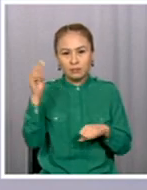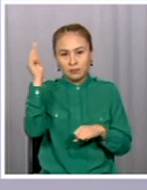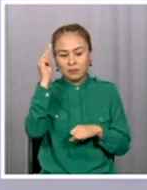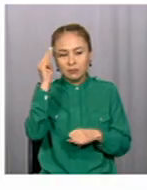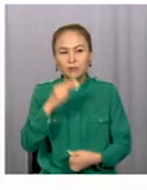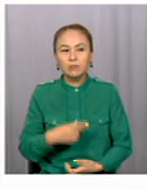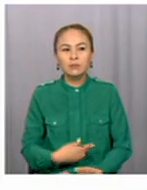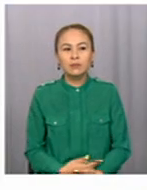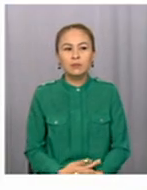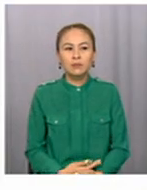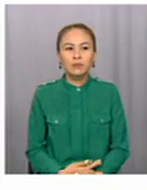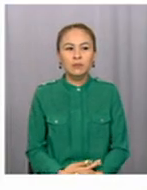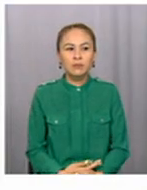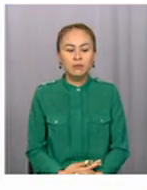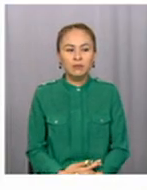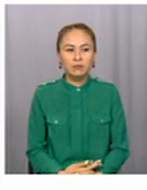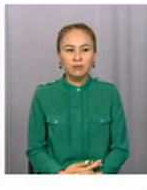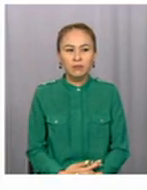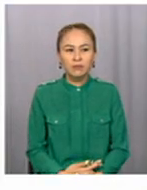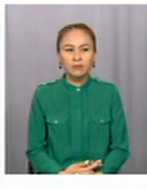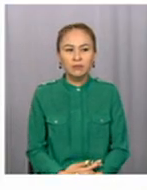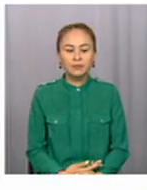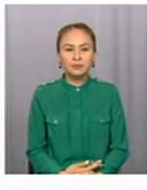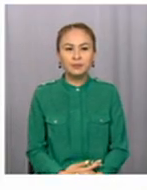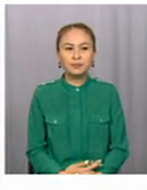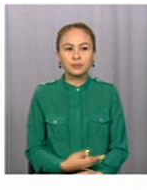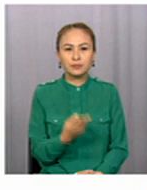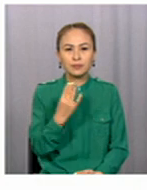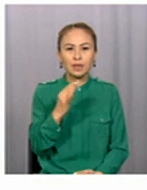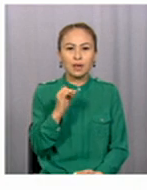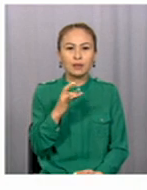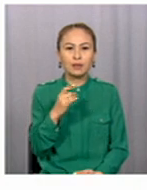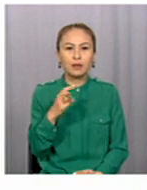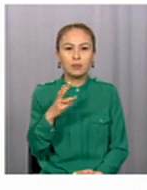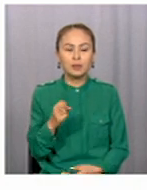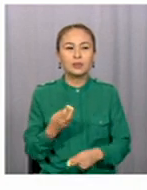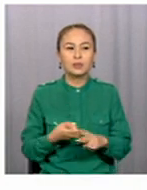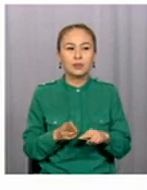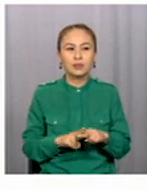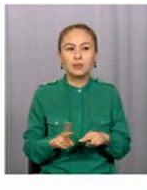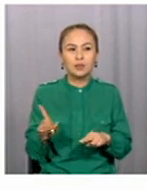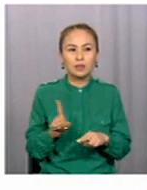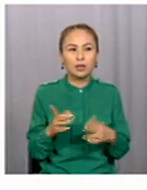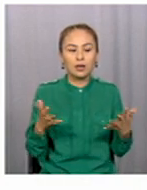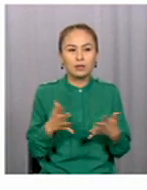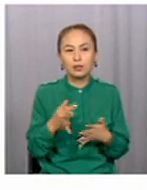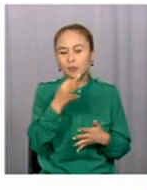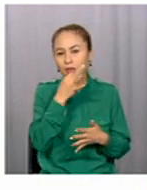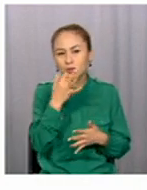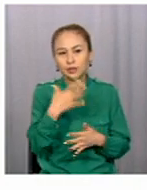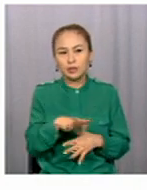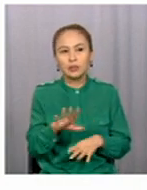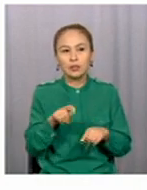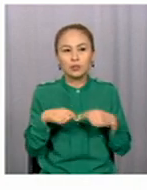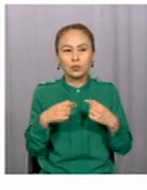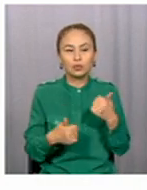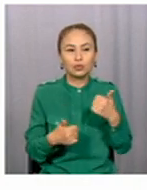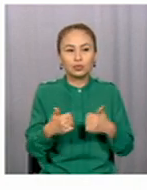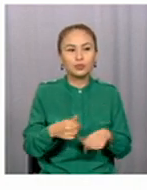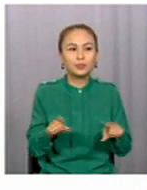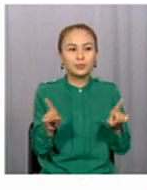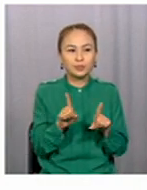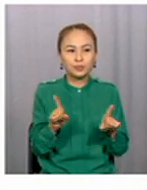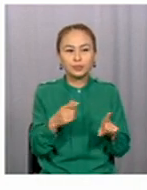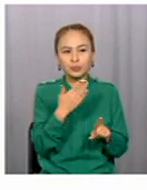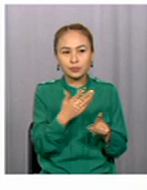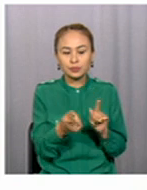үйренесіз. Алдымен балар еске түсіріп алайық. Диаграмма дегеніміз не еді? Қандай да бір шаманың мәндерін салыстыру үшін